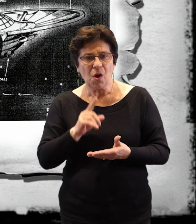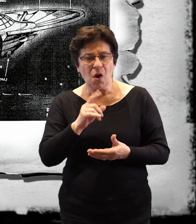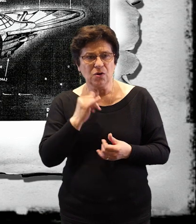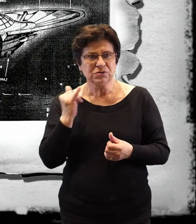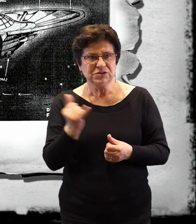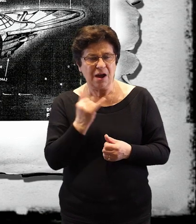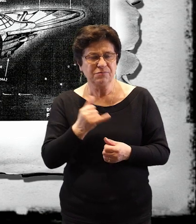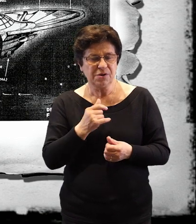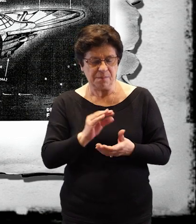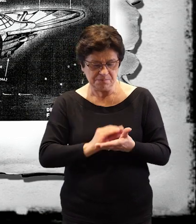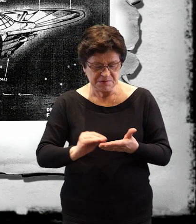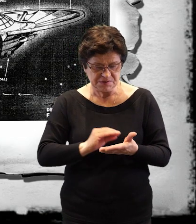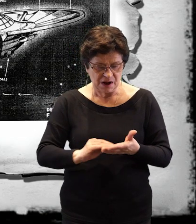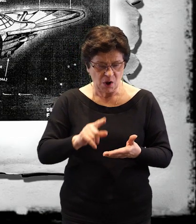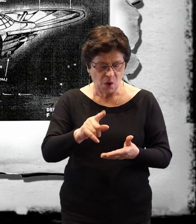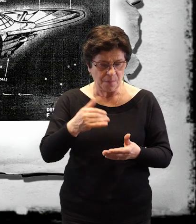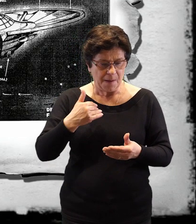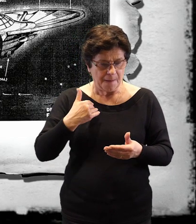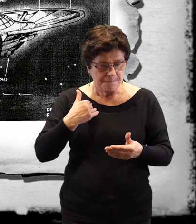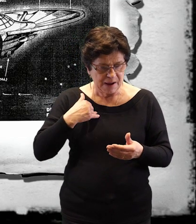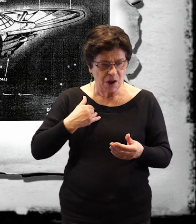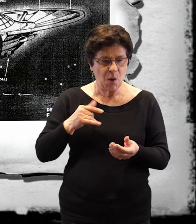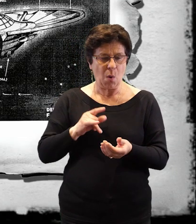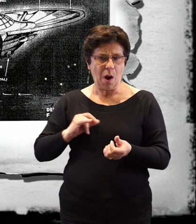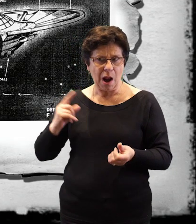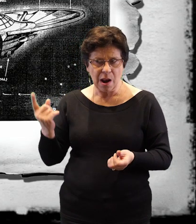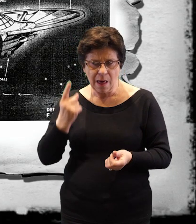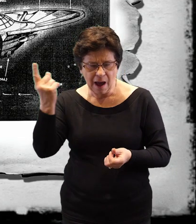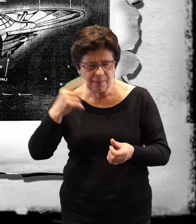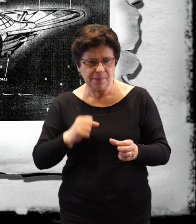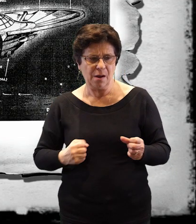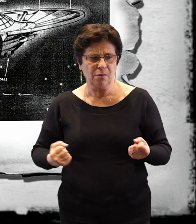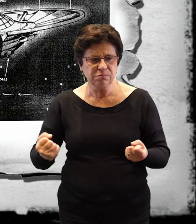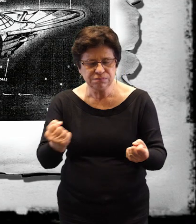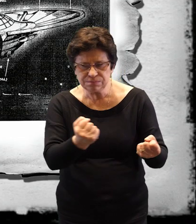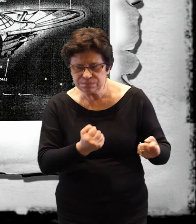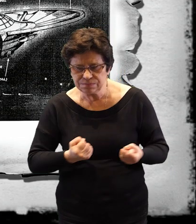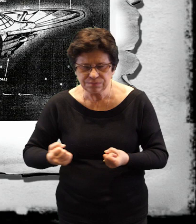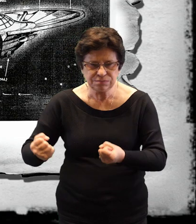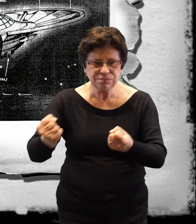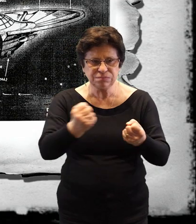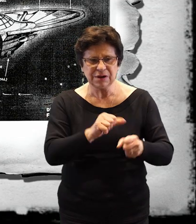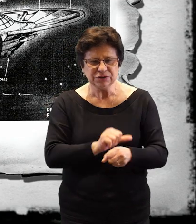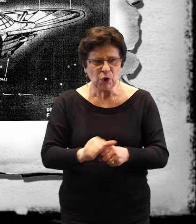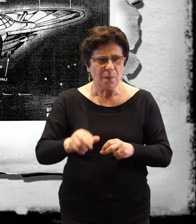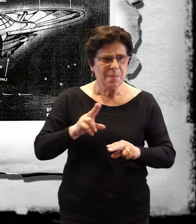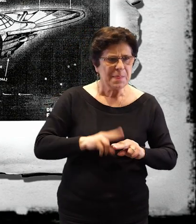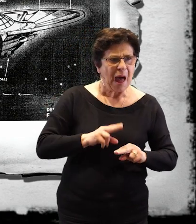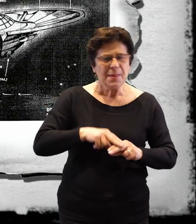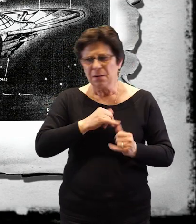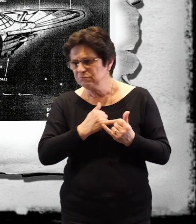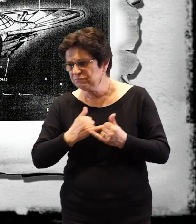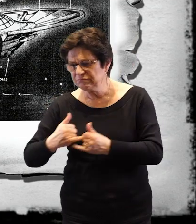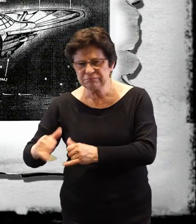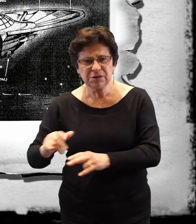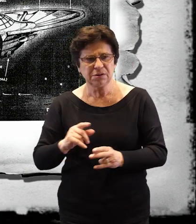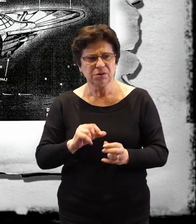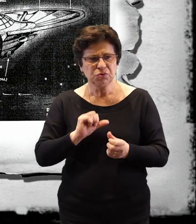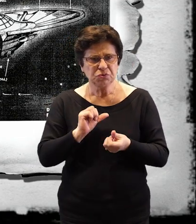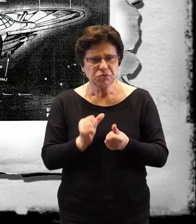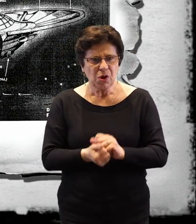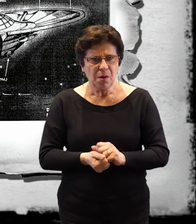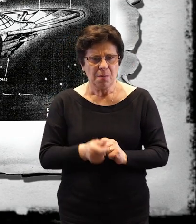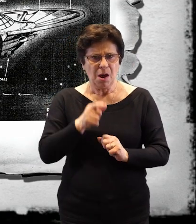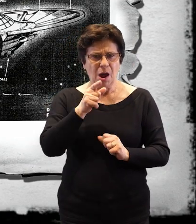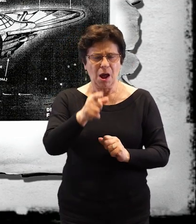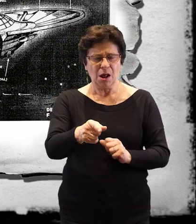oblatywał te latające talerze, kto je stworzył, prototypy, daty, wszystko podane, a tu nagle czytam artykuł i okazuje się, że on